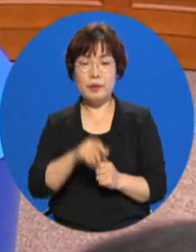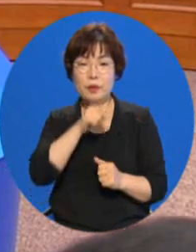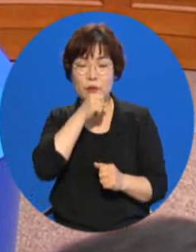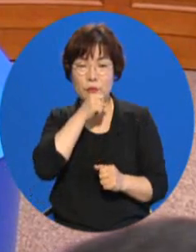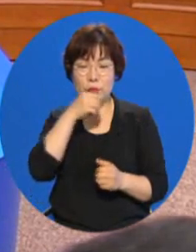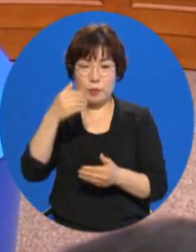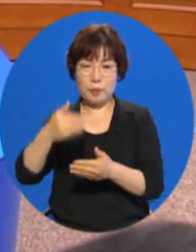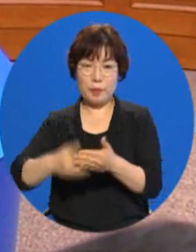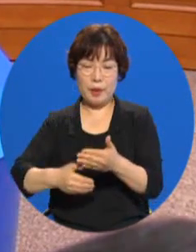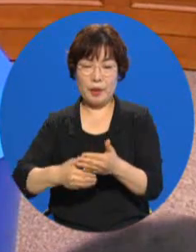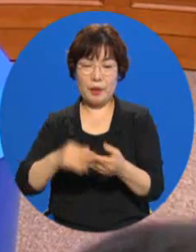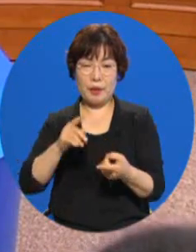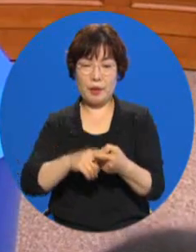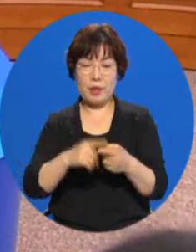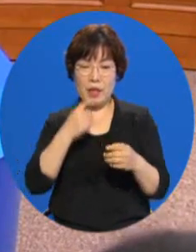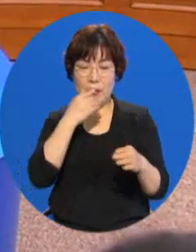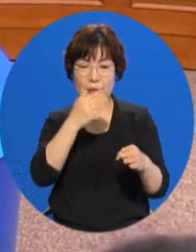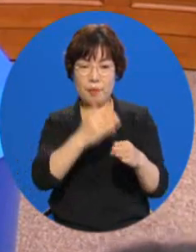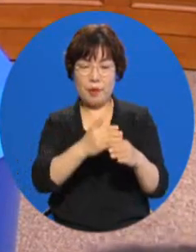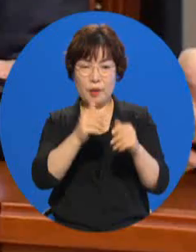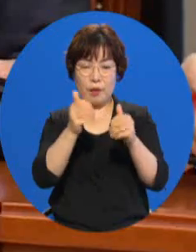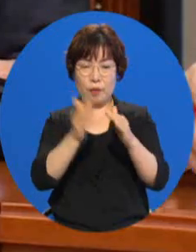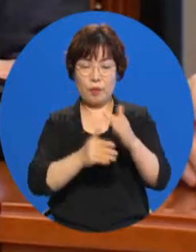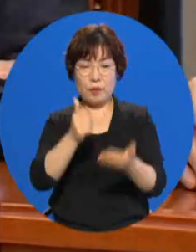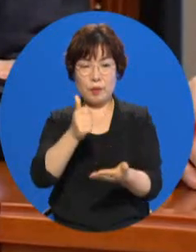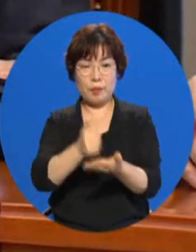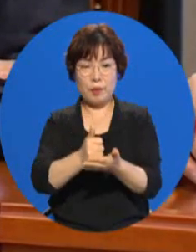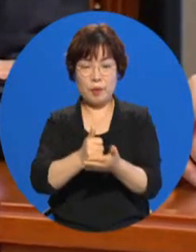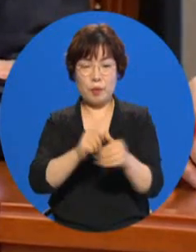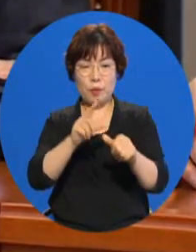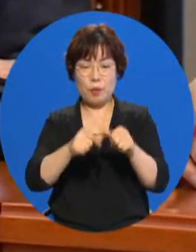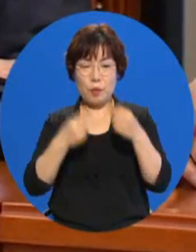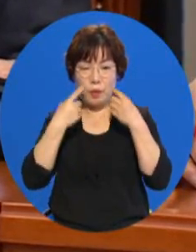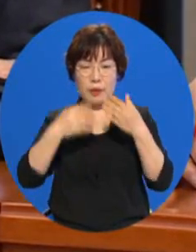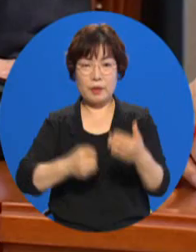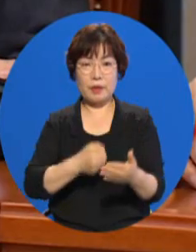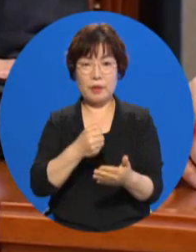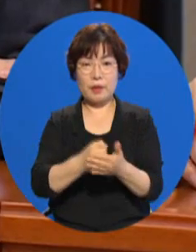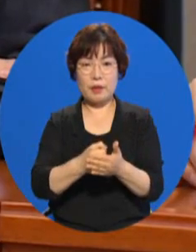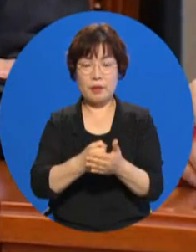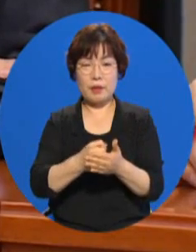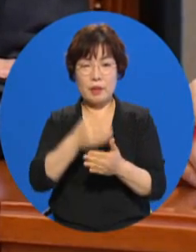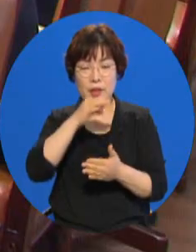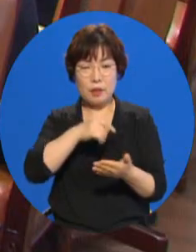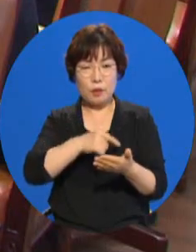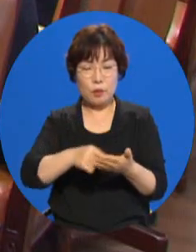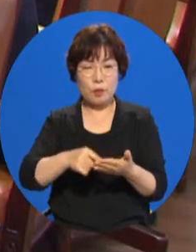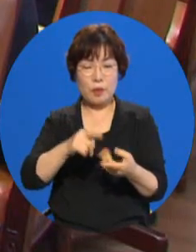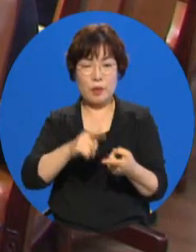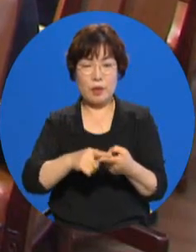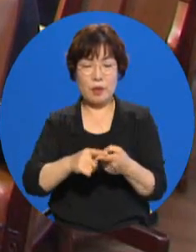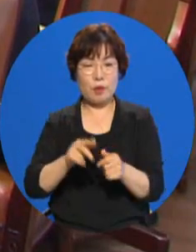가점과 감점 적용에 따른 민주당 세부 공천 규칙이 다음 달 확정되면 유불리를 따지고 있는